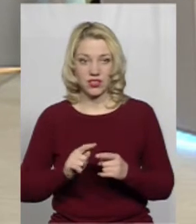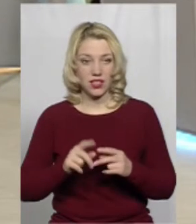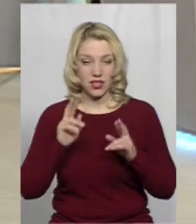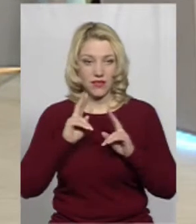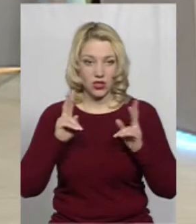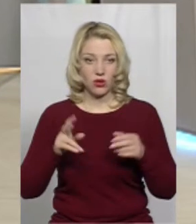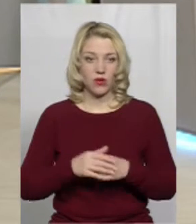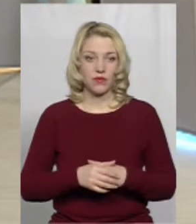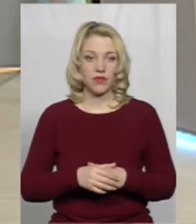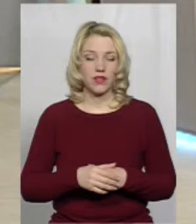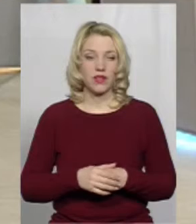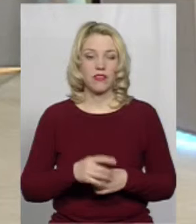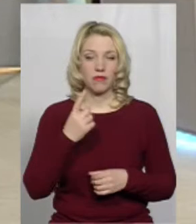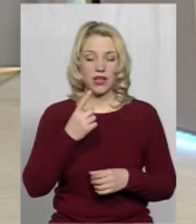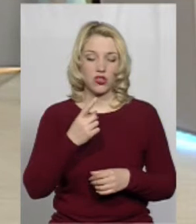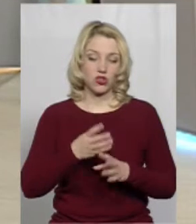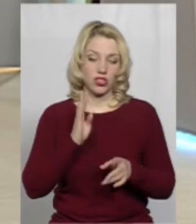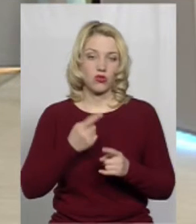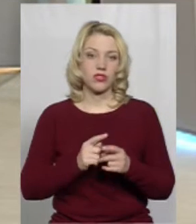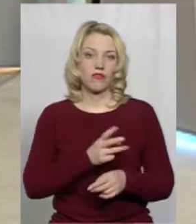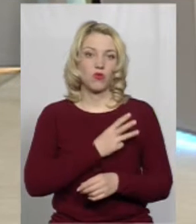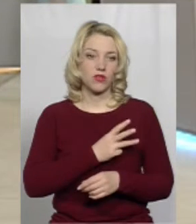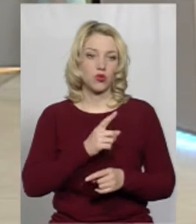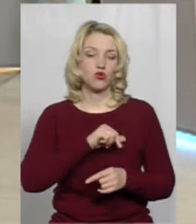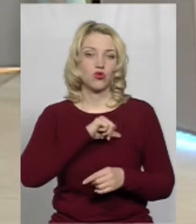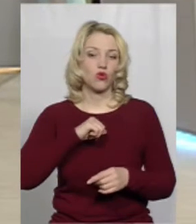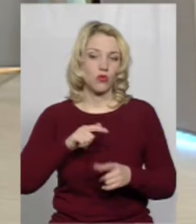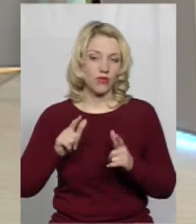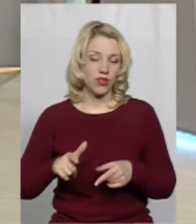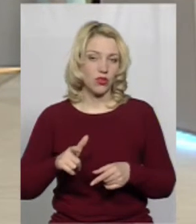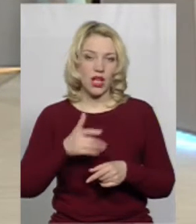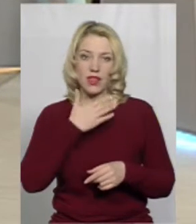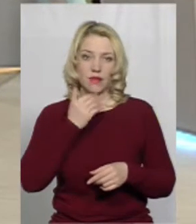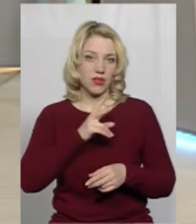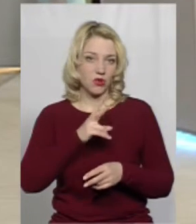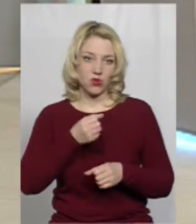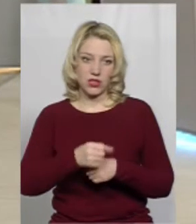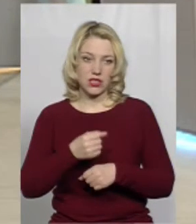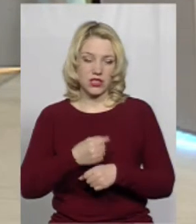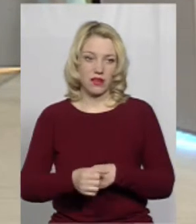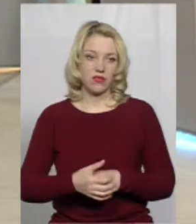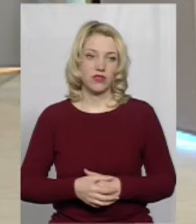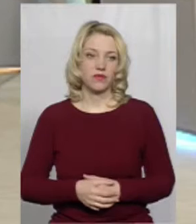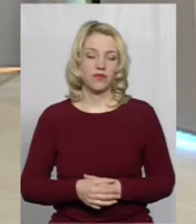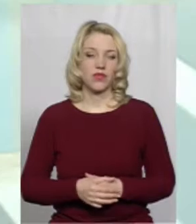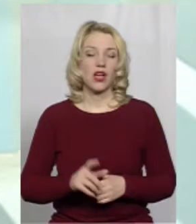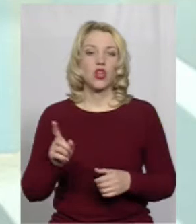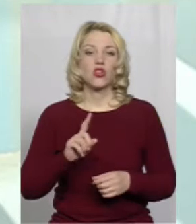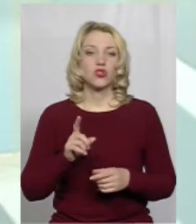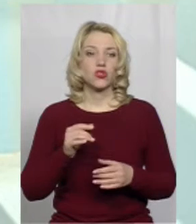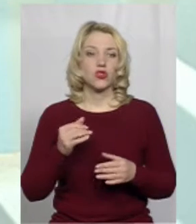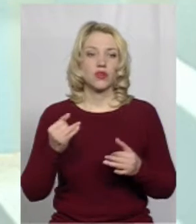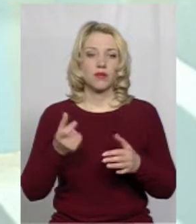Ні, знаєте, в першу чергу вони мотивовані, тому що це добровільно, це нікого не заставляє. Що їх найбільше цікавить? Ну, найбільше,